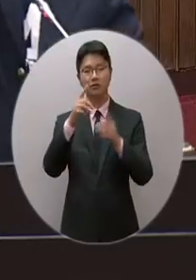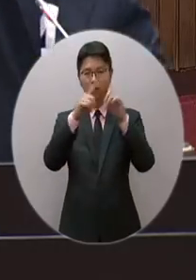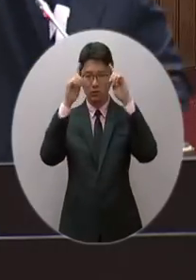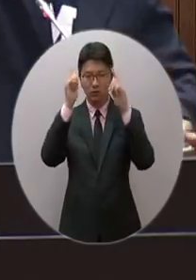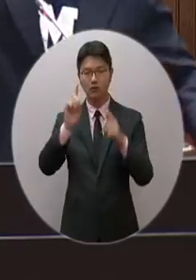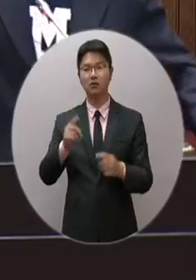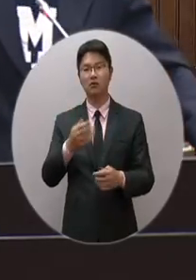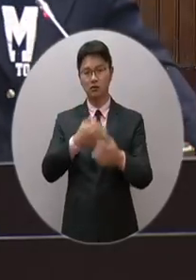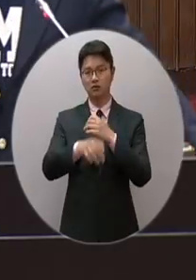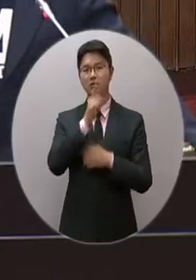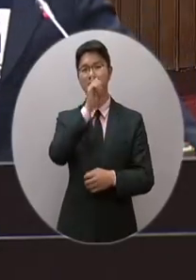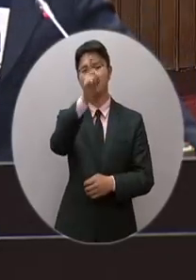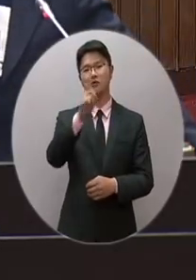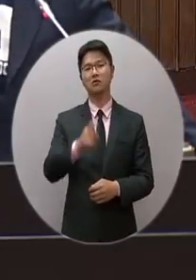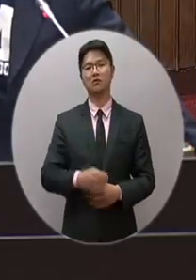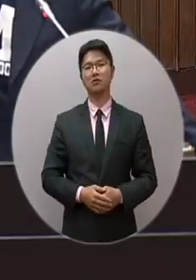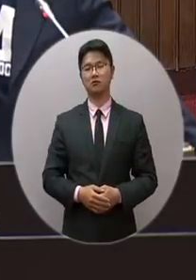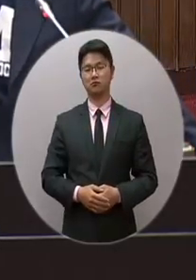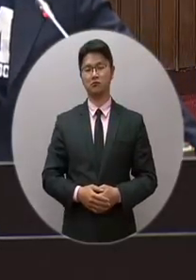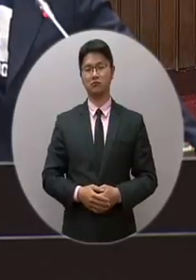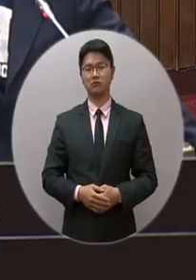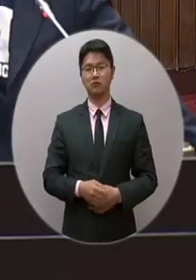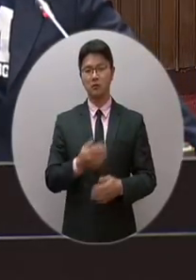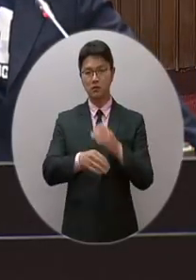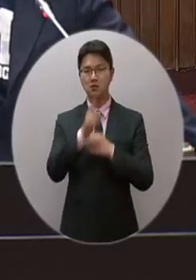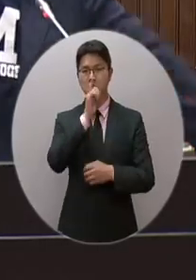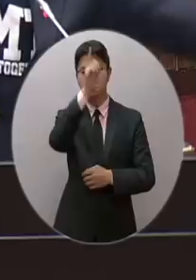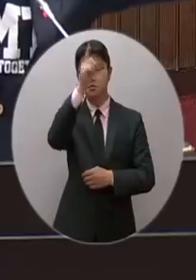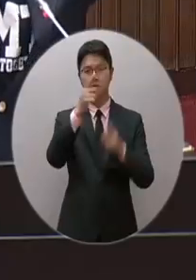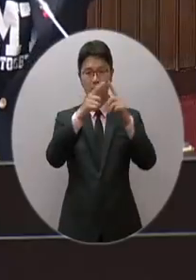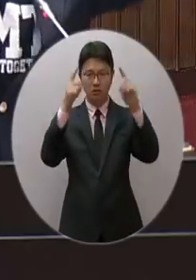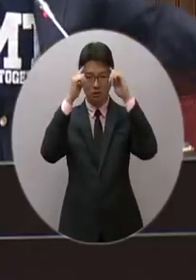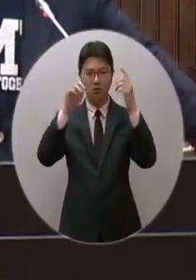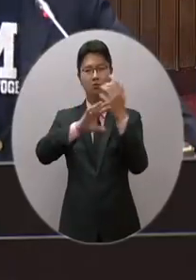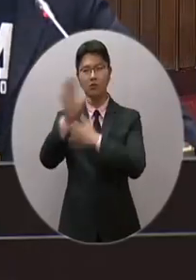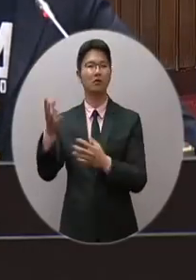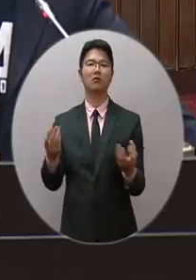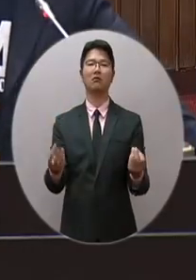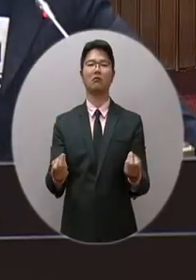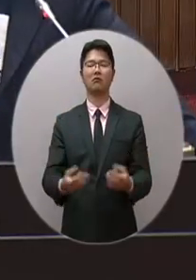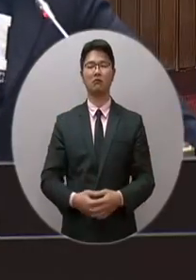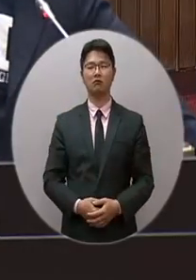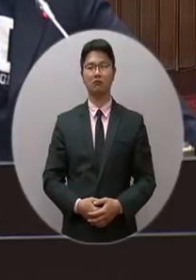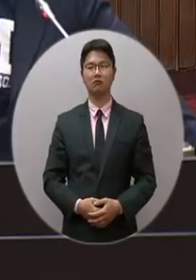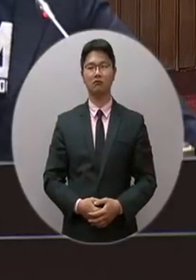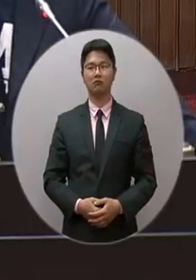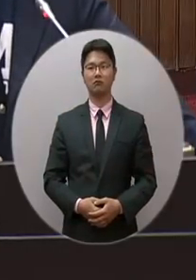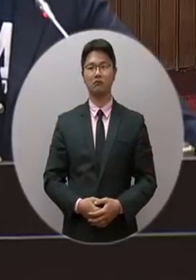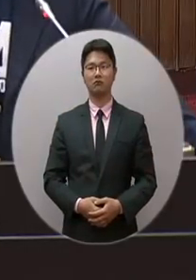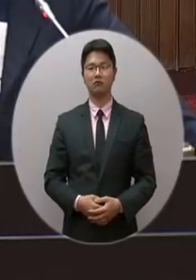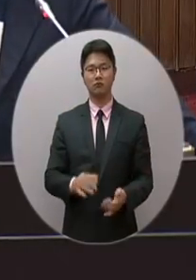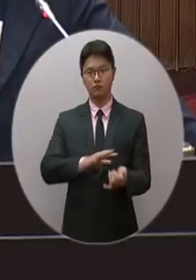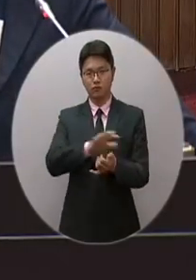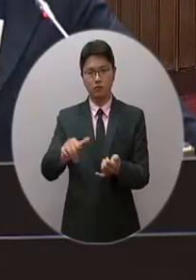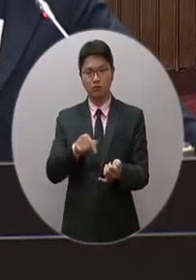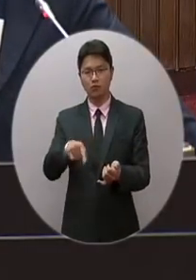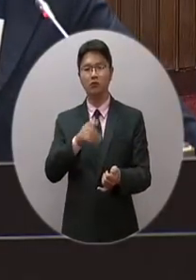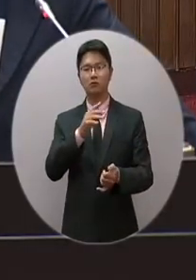大学，剩一栋。剩一个大学，其他都没有了，因为全部都是教育